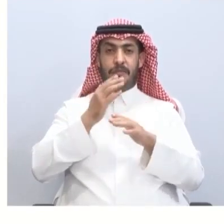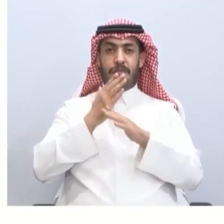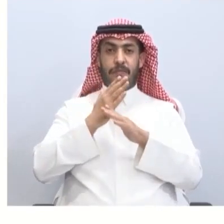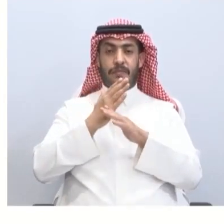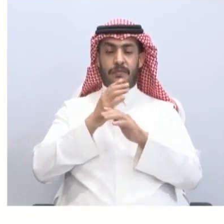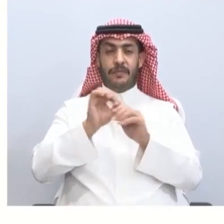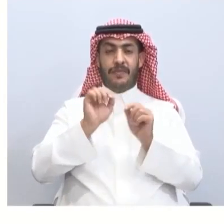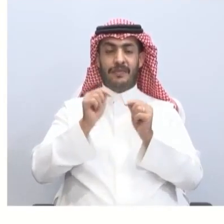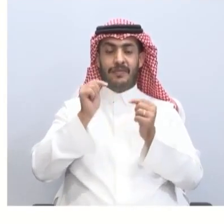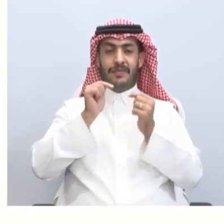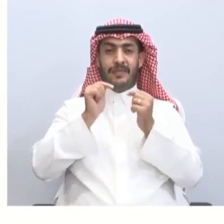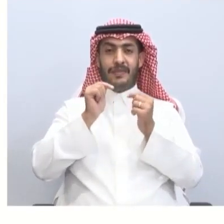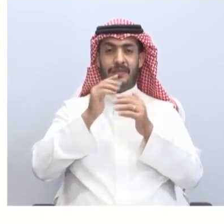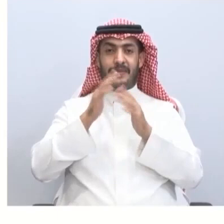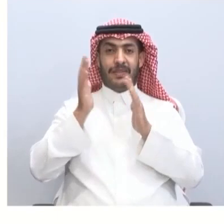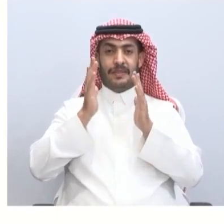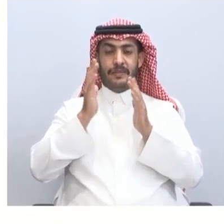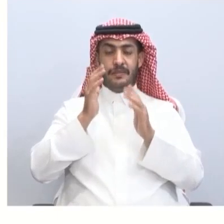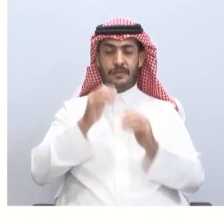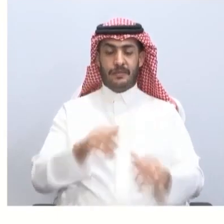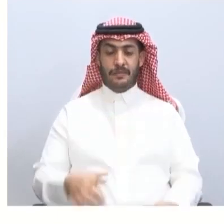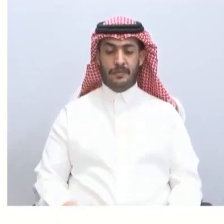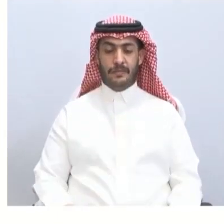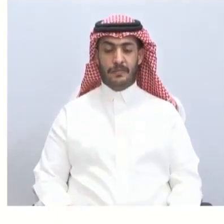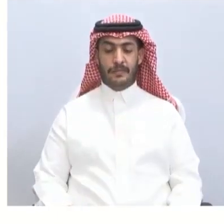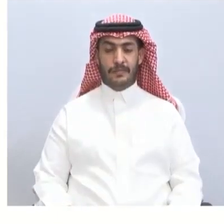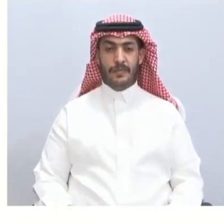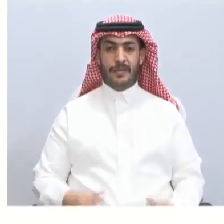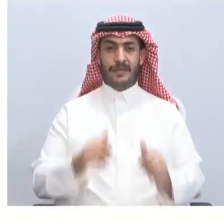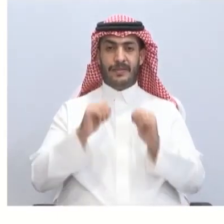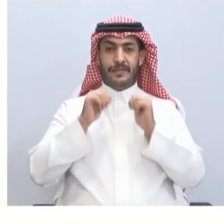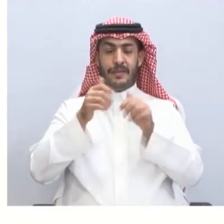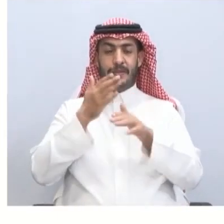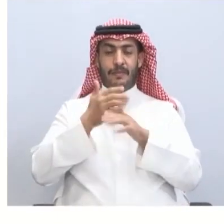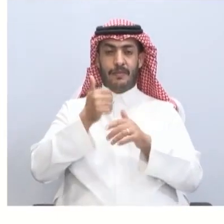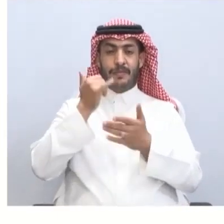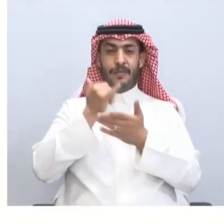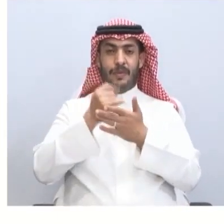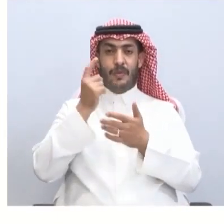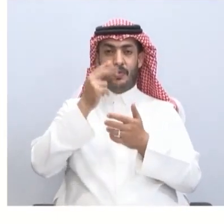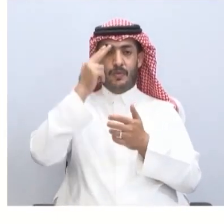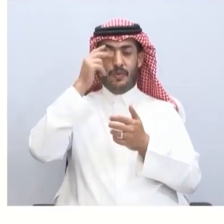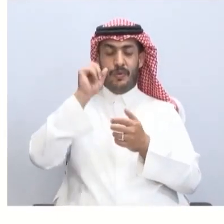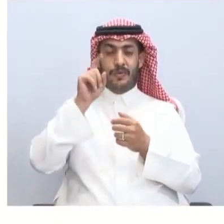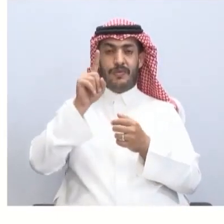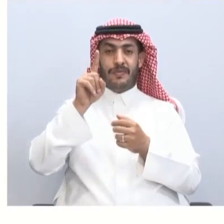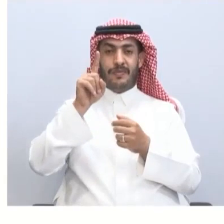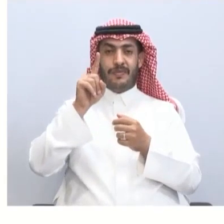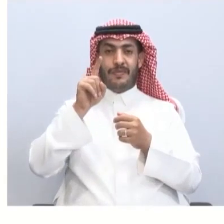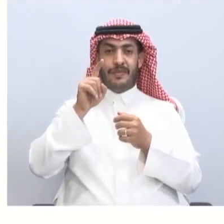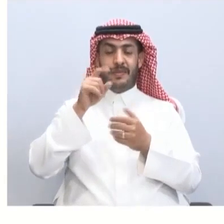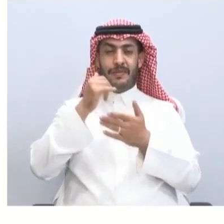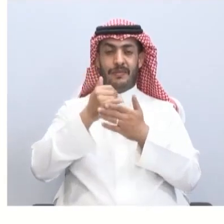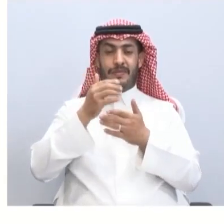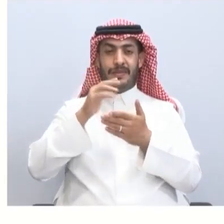كانت فيما بينهم بعض التوتر للجهود التي بذلها قاده الدوله السعوديه الاولى